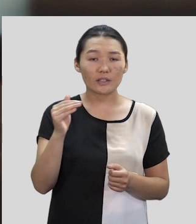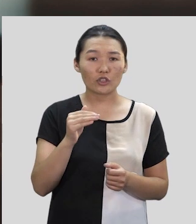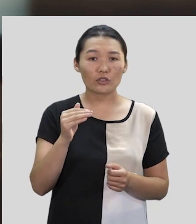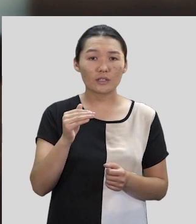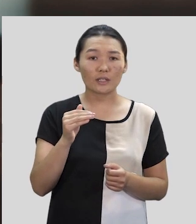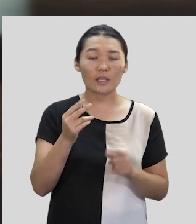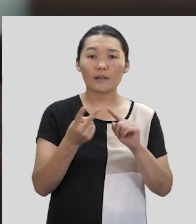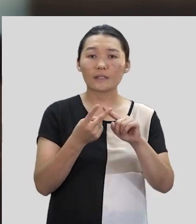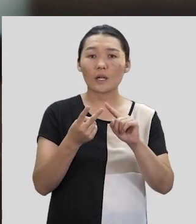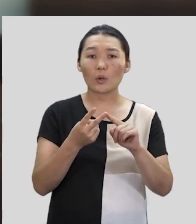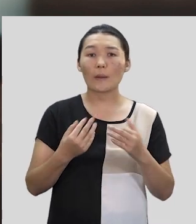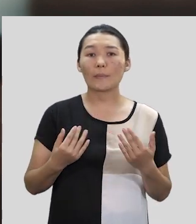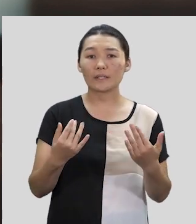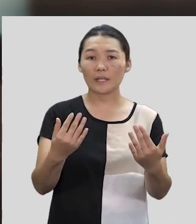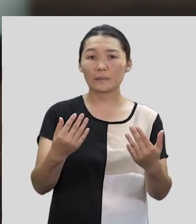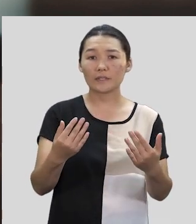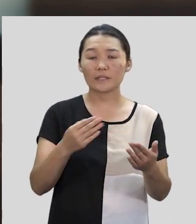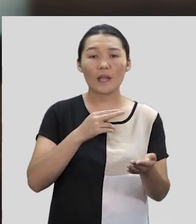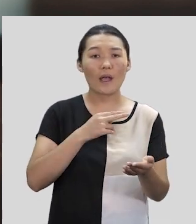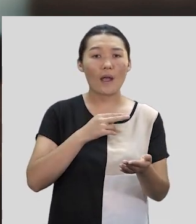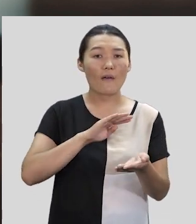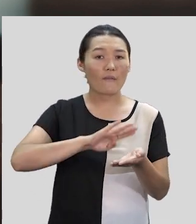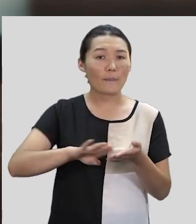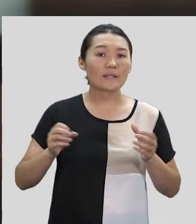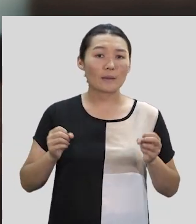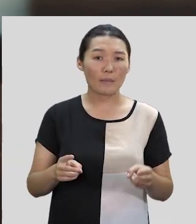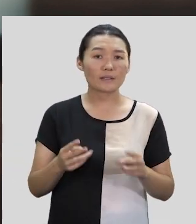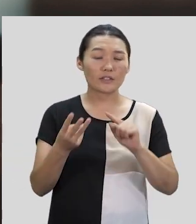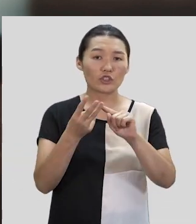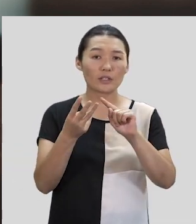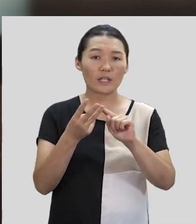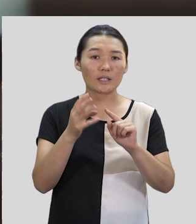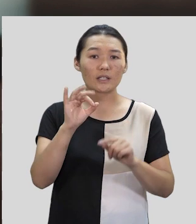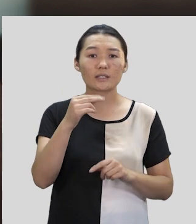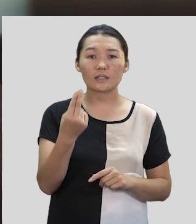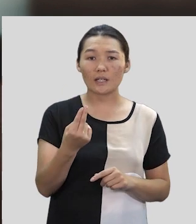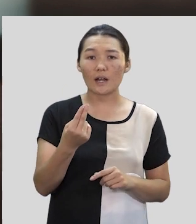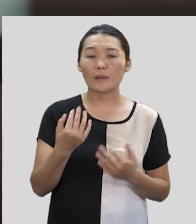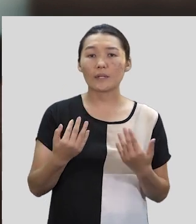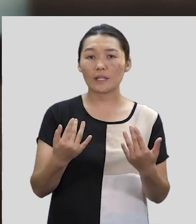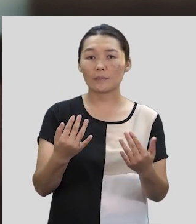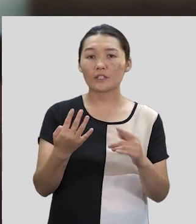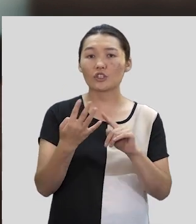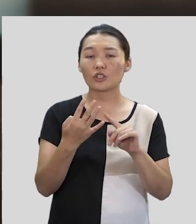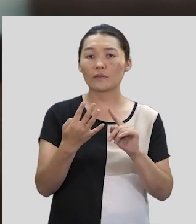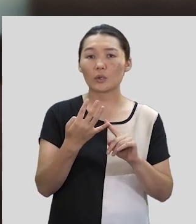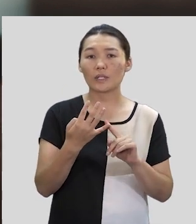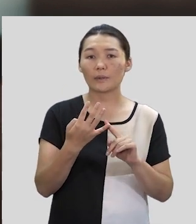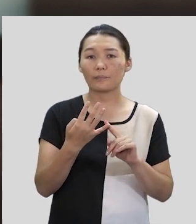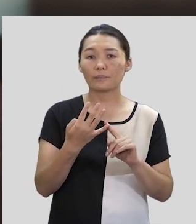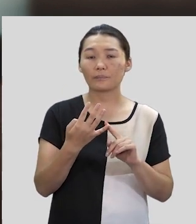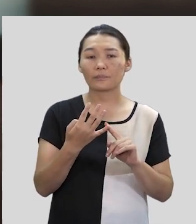второе потребности в безопасности третье социальные потребности 4